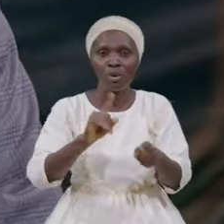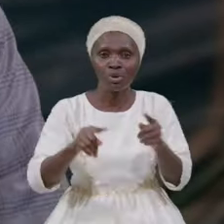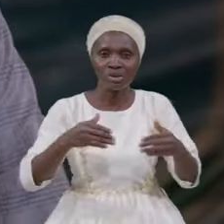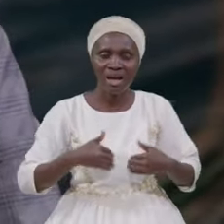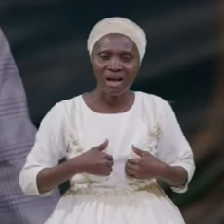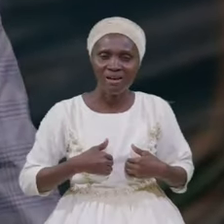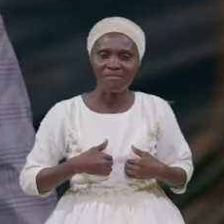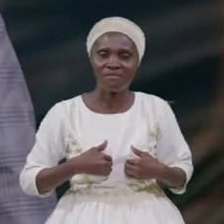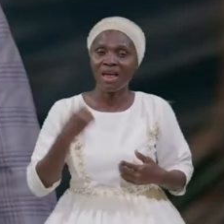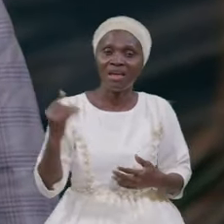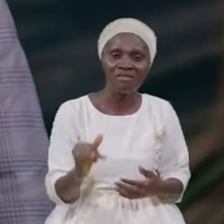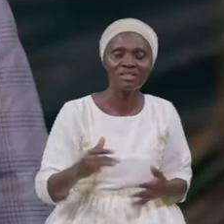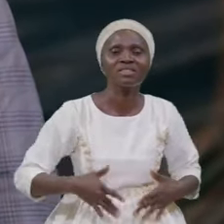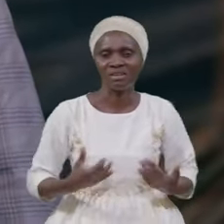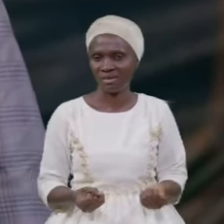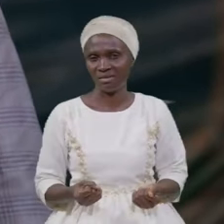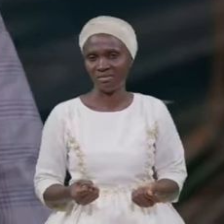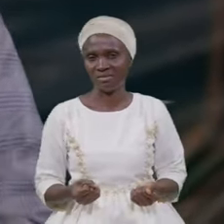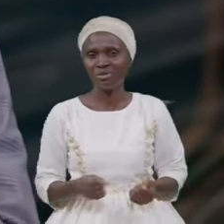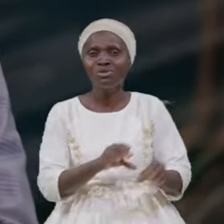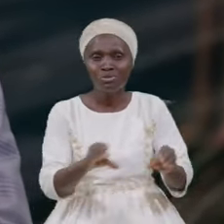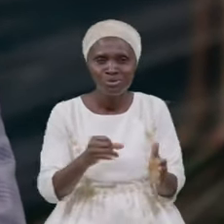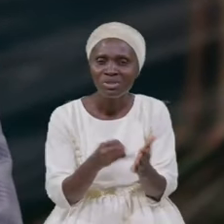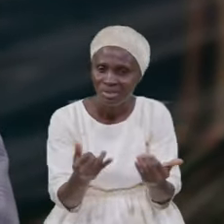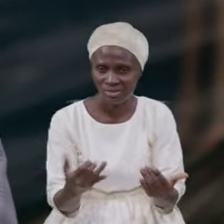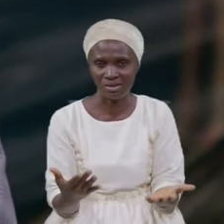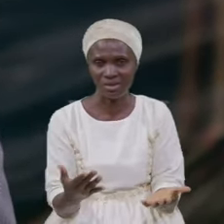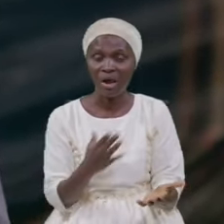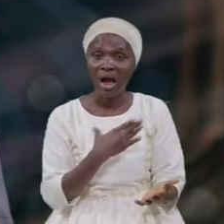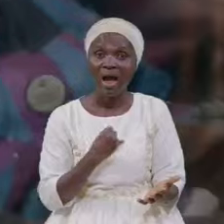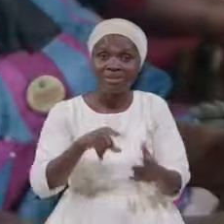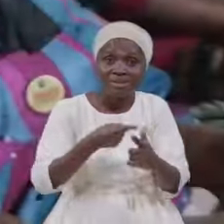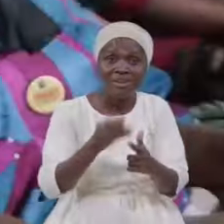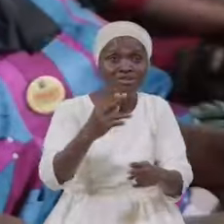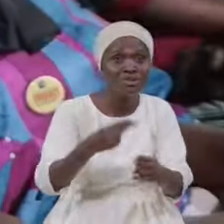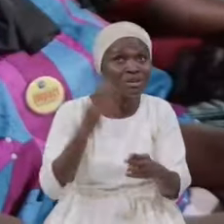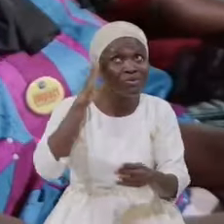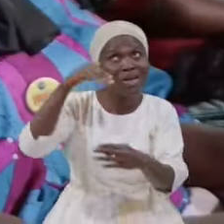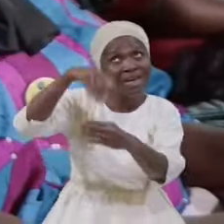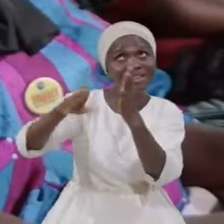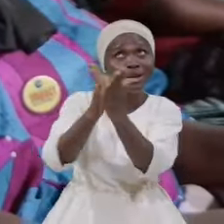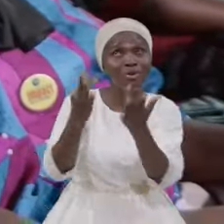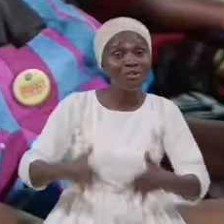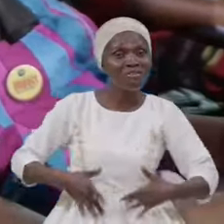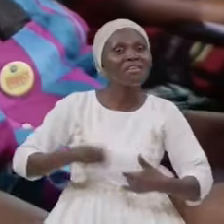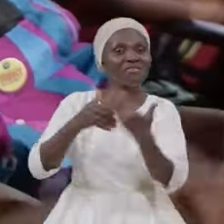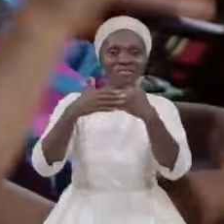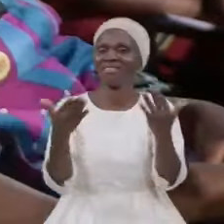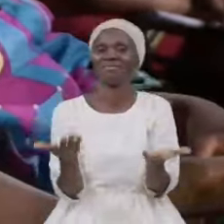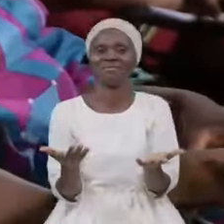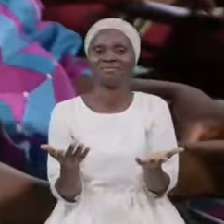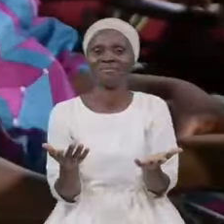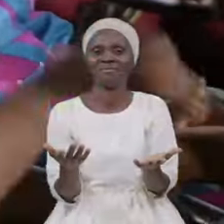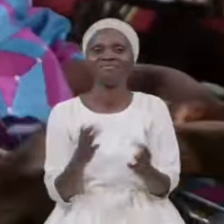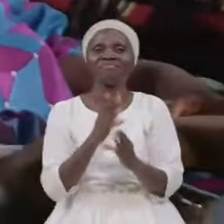Fais-le et ton nom sera écrit dans le livre de vie. Donnez-moi un bon amen.